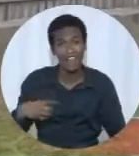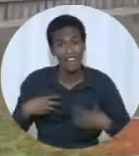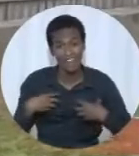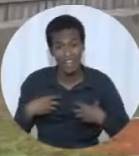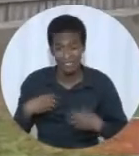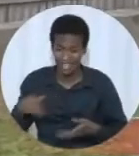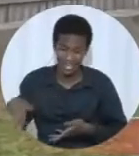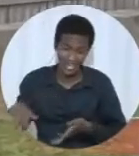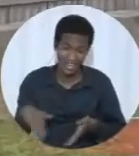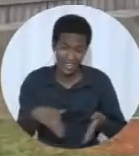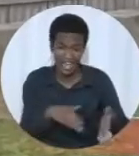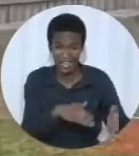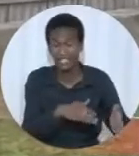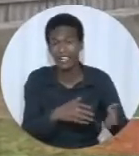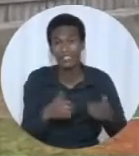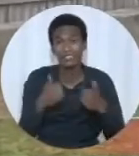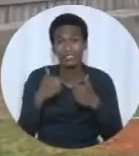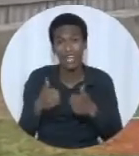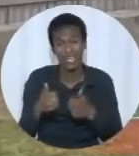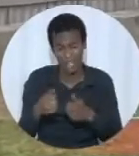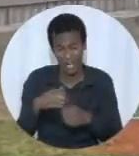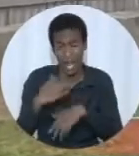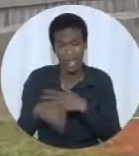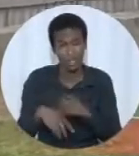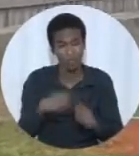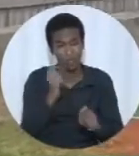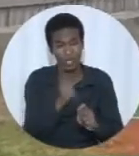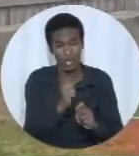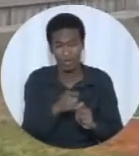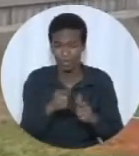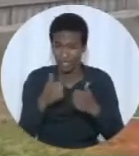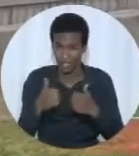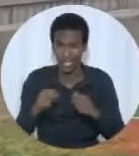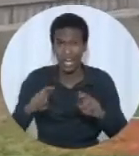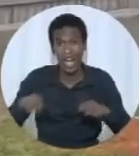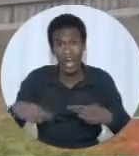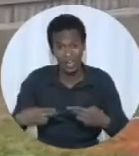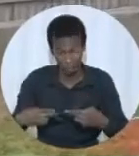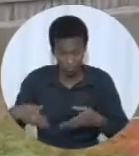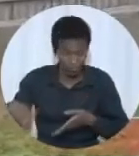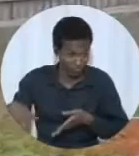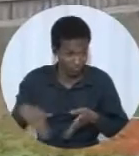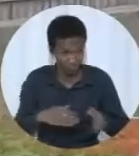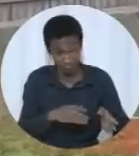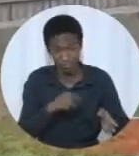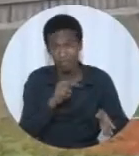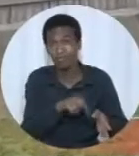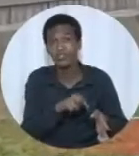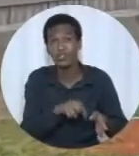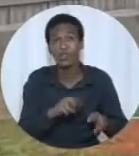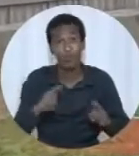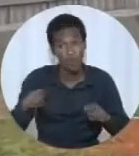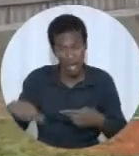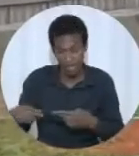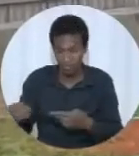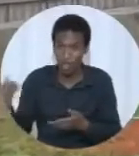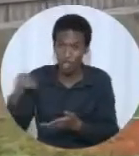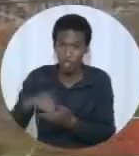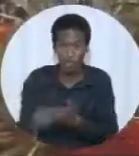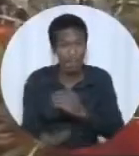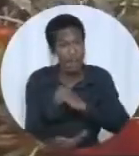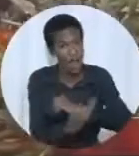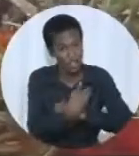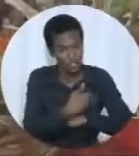lalagnanay mila mba vita tsara fôtiny io ny avian'ny vahiny mitsidiky taninay ty